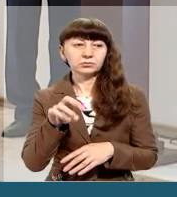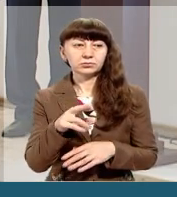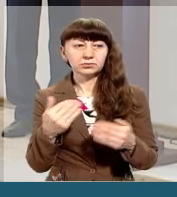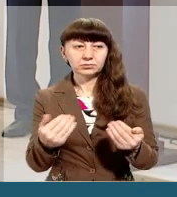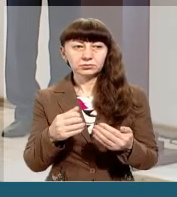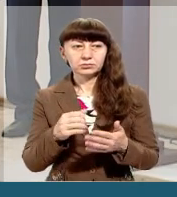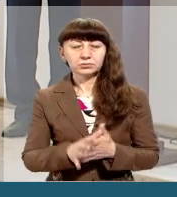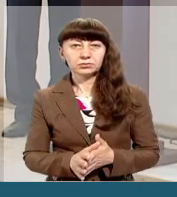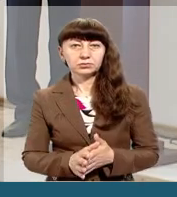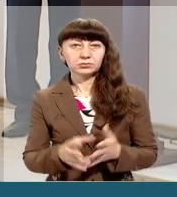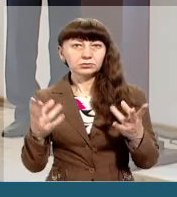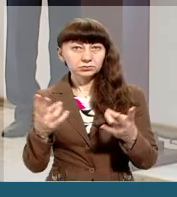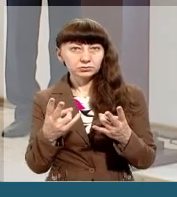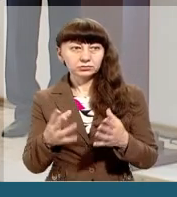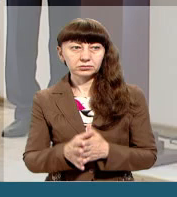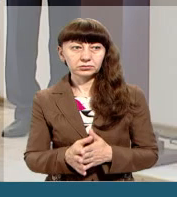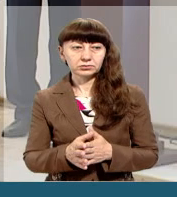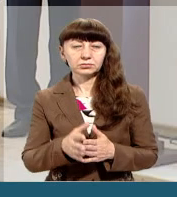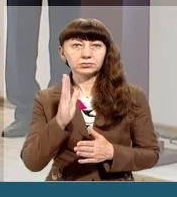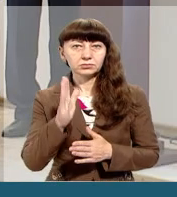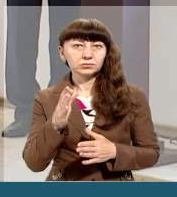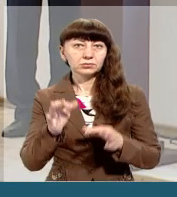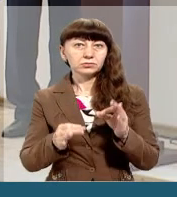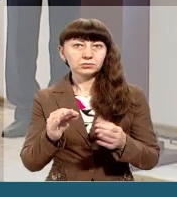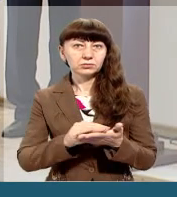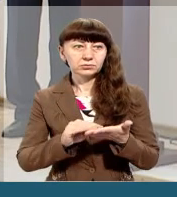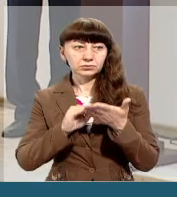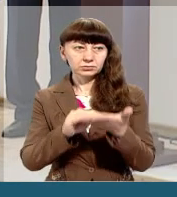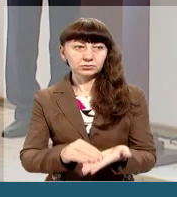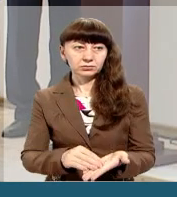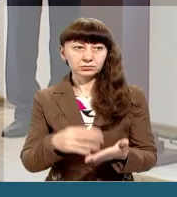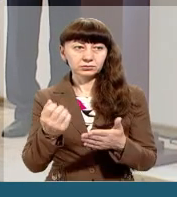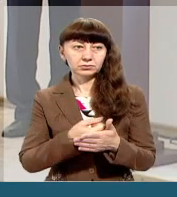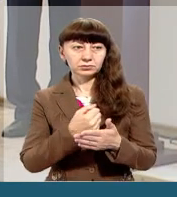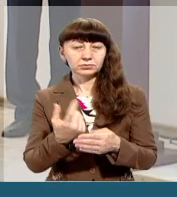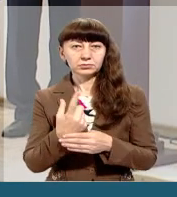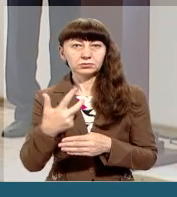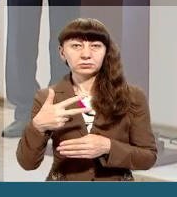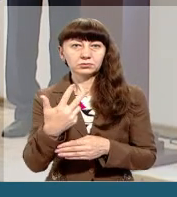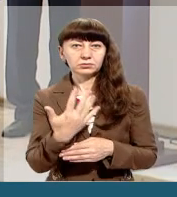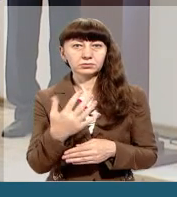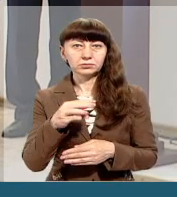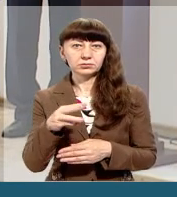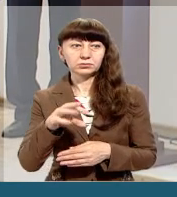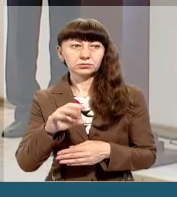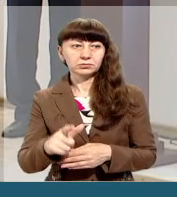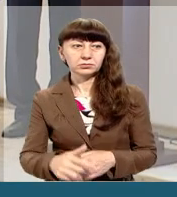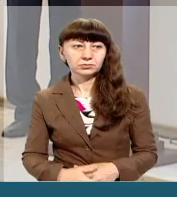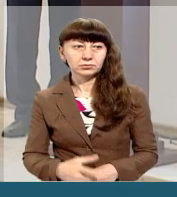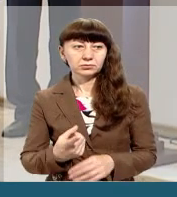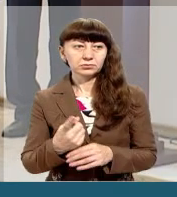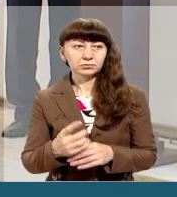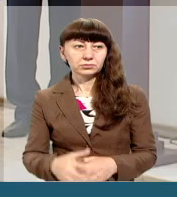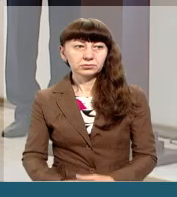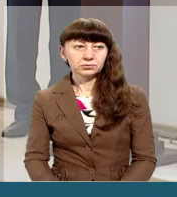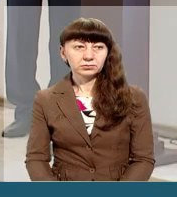принципиально надо будет, вот они будут сейчас суд подавать. Вот я вам скажу так, они потом будут биться за эти 35 миллионов тенге. Потому что это